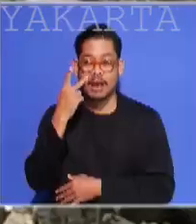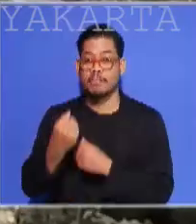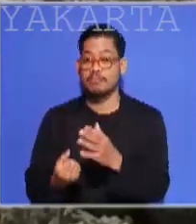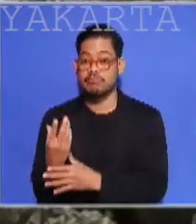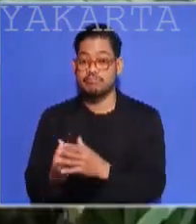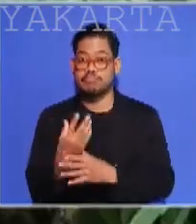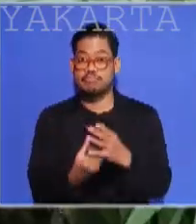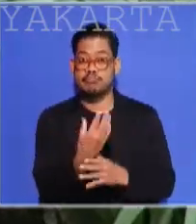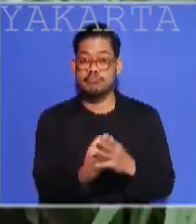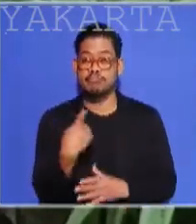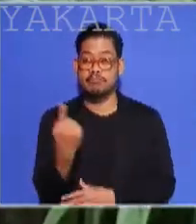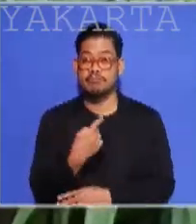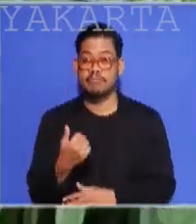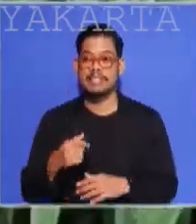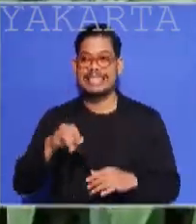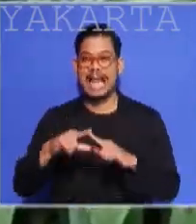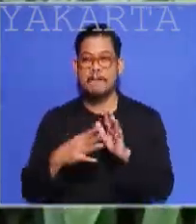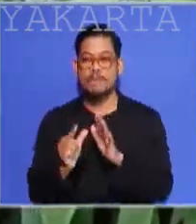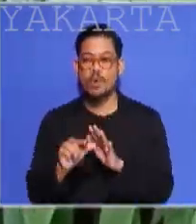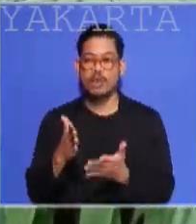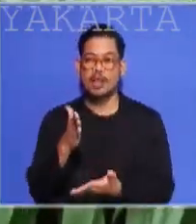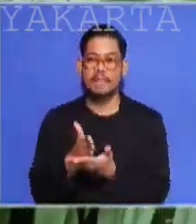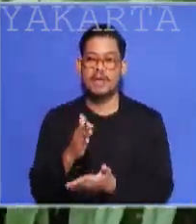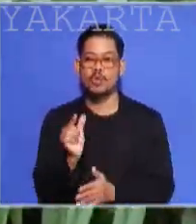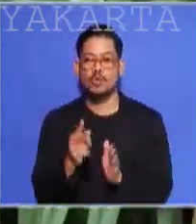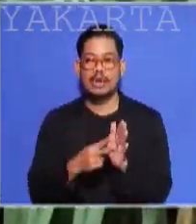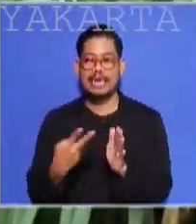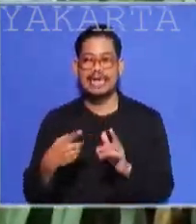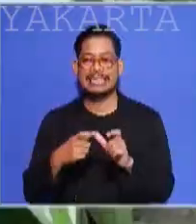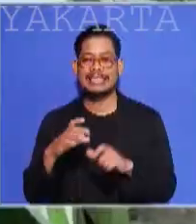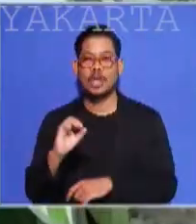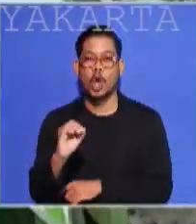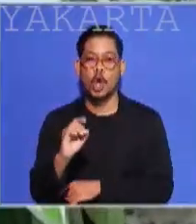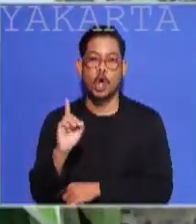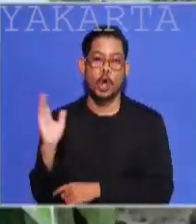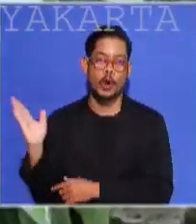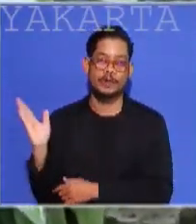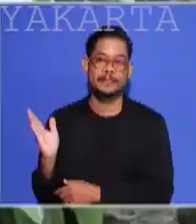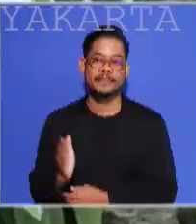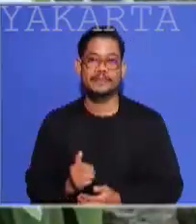ditetapkan UNESCO sebagai warisan budaya tak benda asal Indonesia.